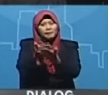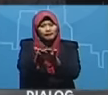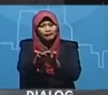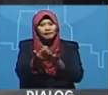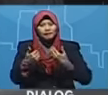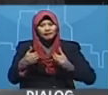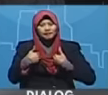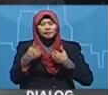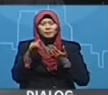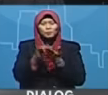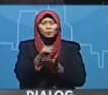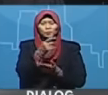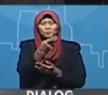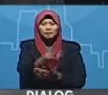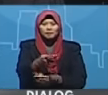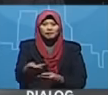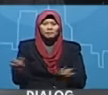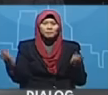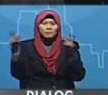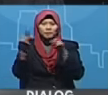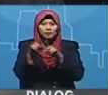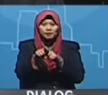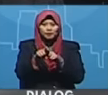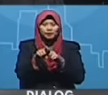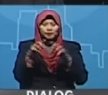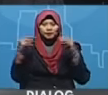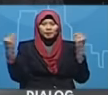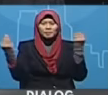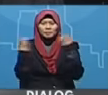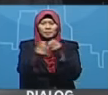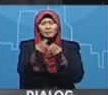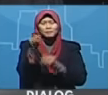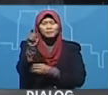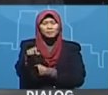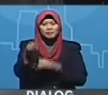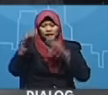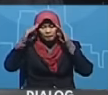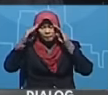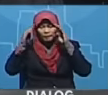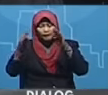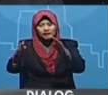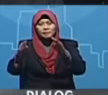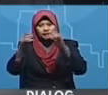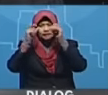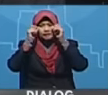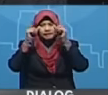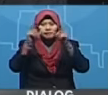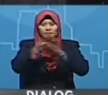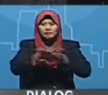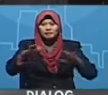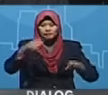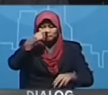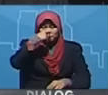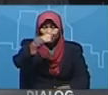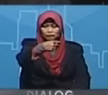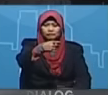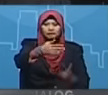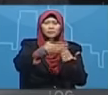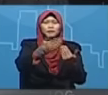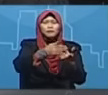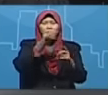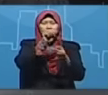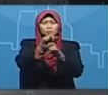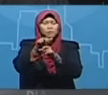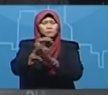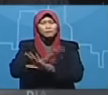Jadi perkara ni berlaku. Sebab itulah masyarakat kita ni kena prihatin. Sedar dengan, jangan mudah tertipu. Kita kena semak